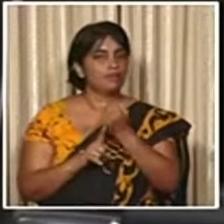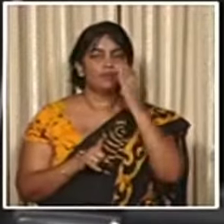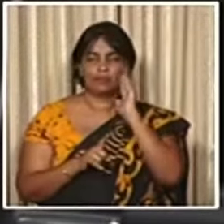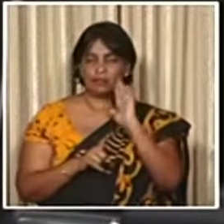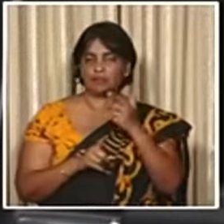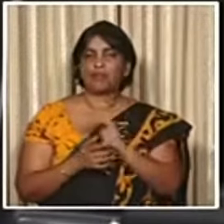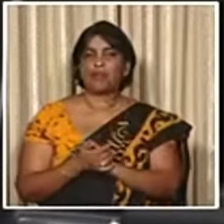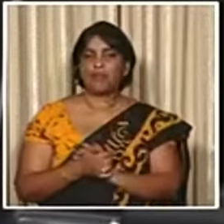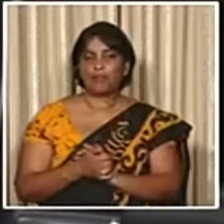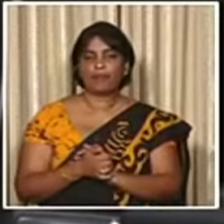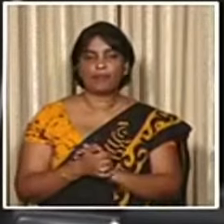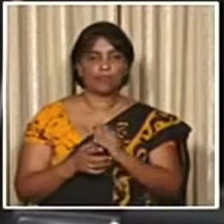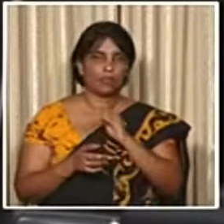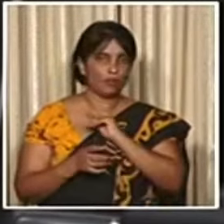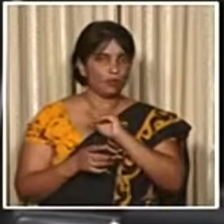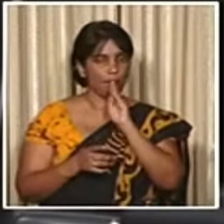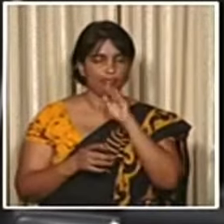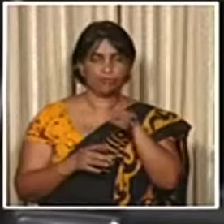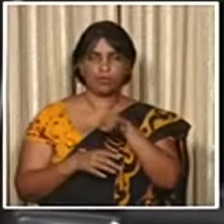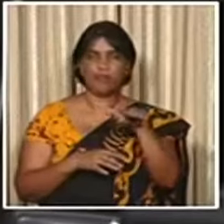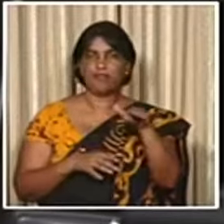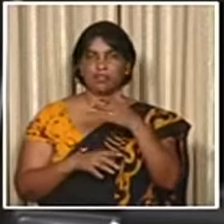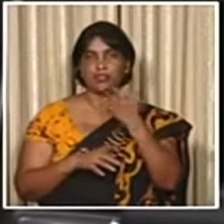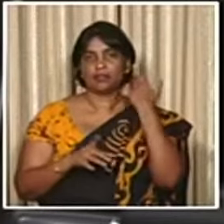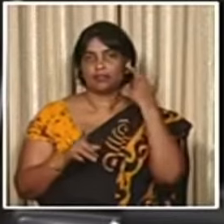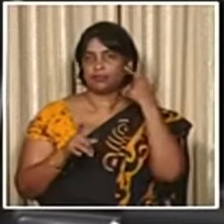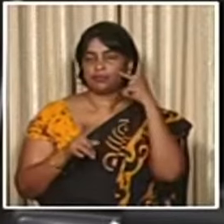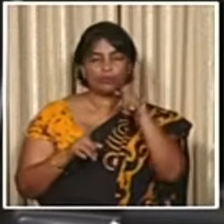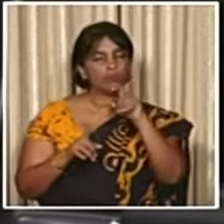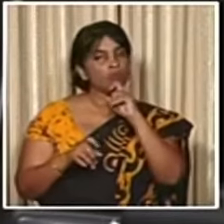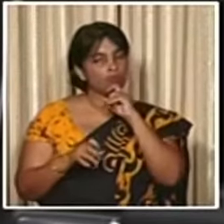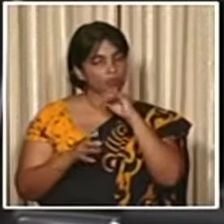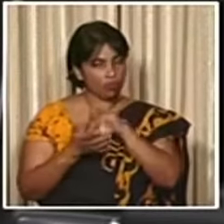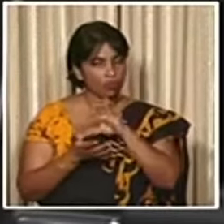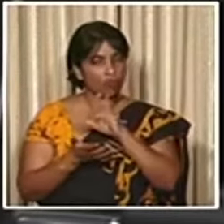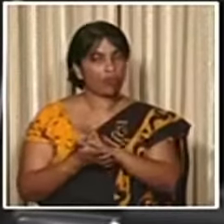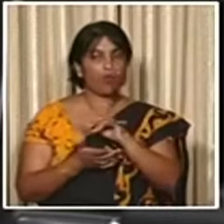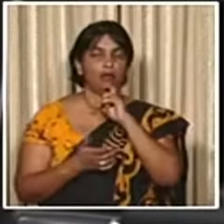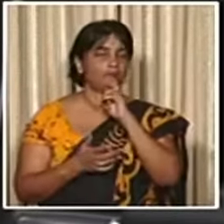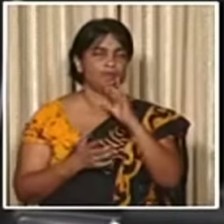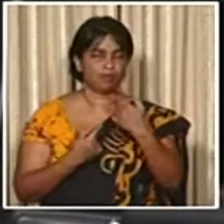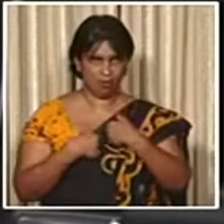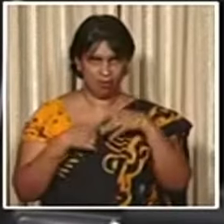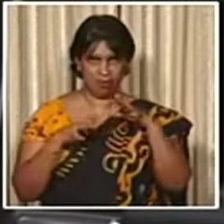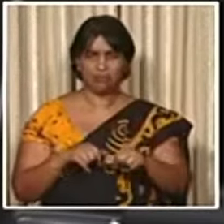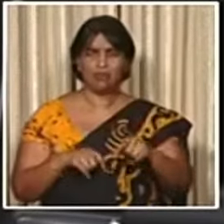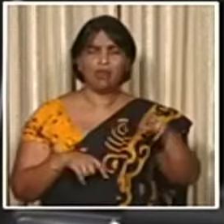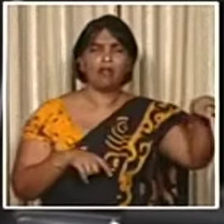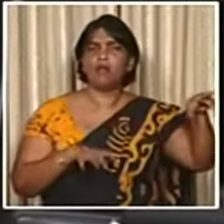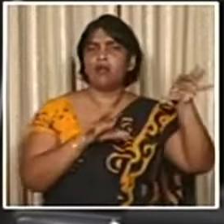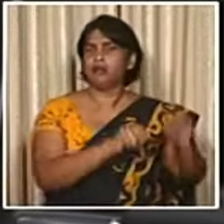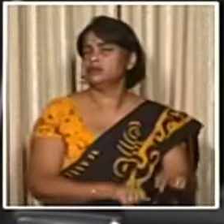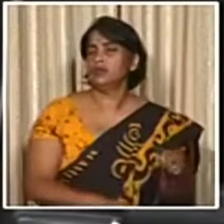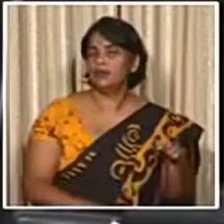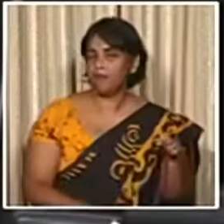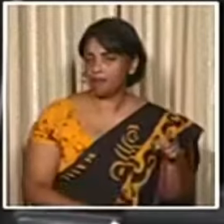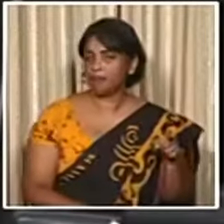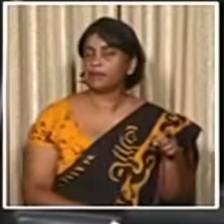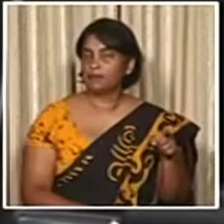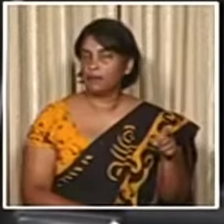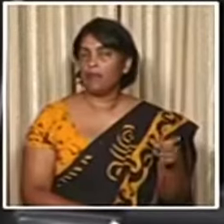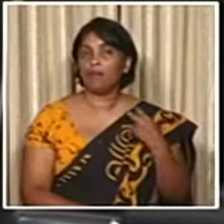ස්වභාවය. මම කාට හරි කෙනෙකුට ඉඩම් නඩුවක් පැවරුවොත් එම අධිකරණයේ තීන්දු කරනවා. ඒක මටද අයිති විත්තියටද?